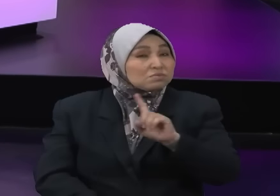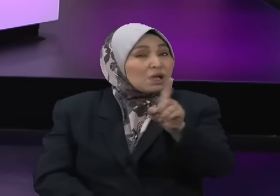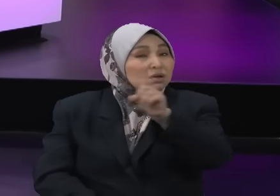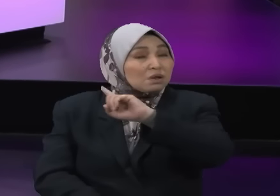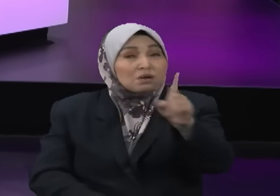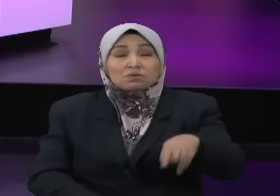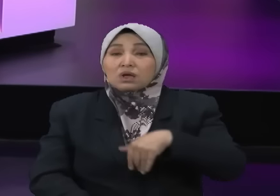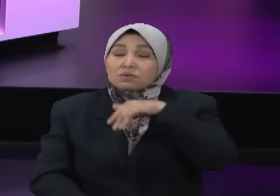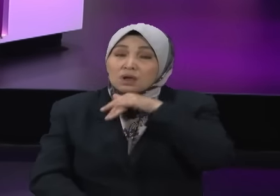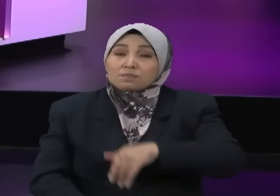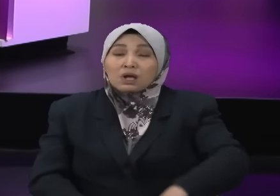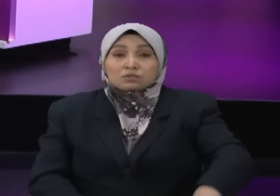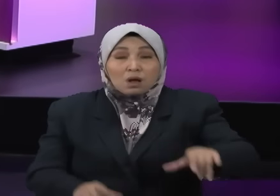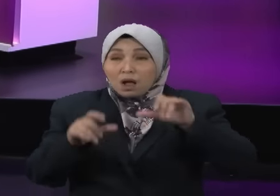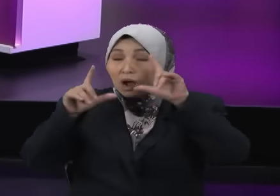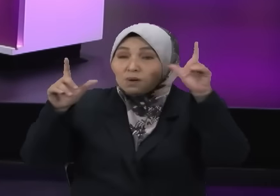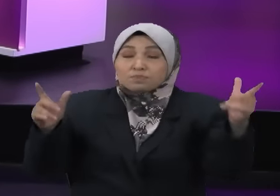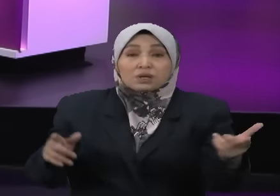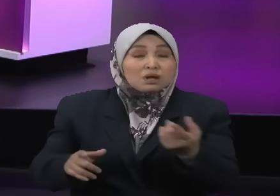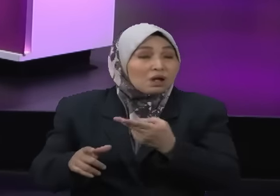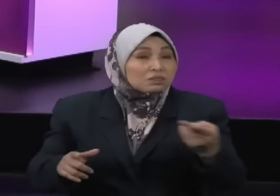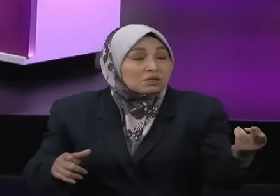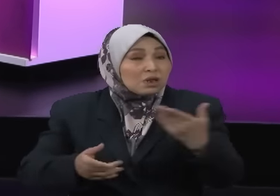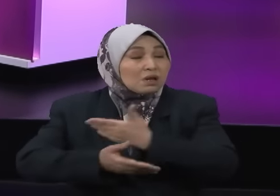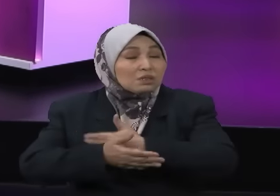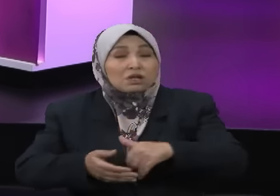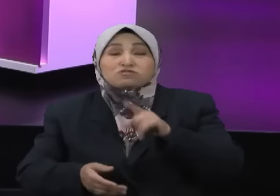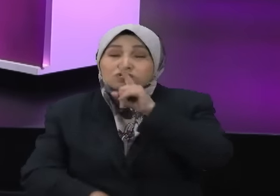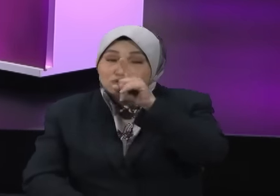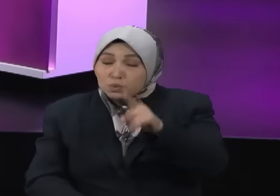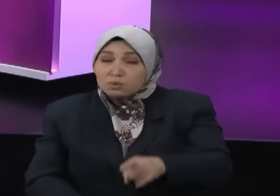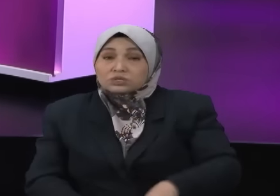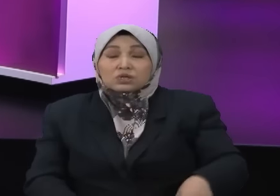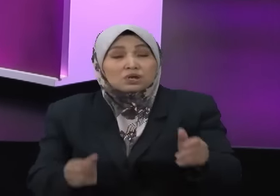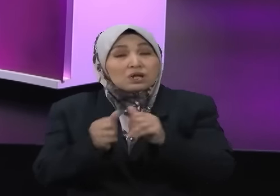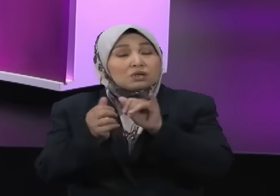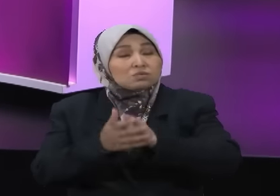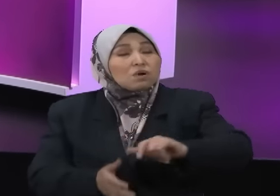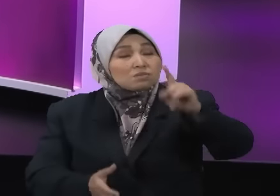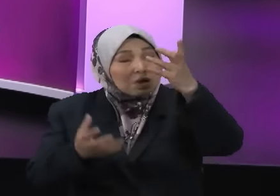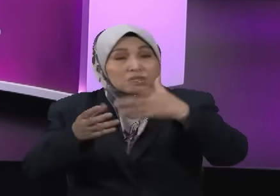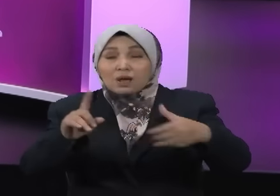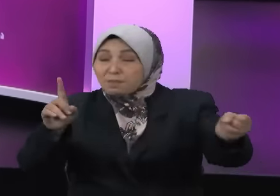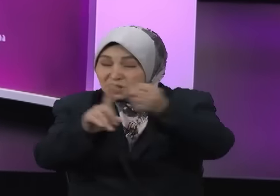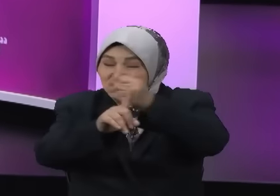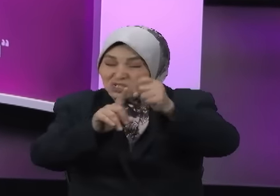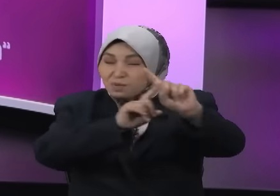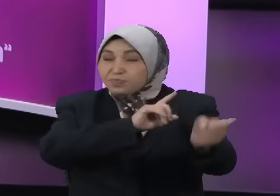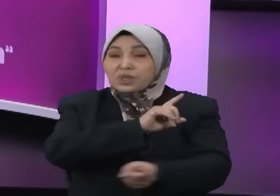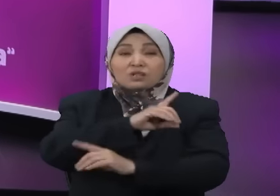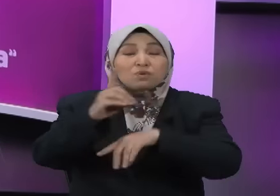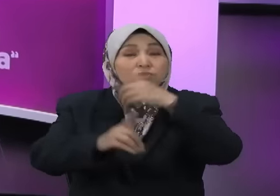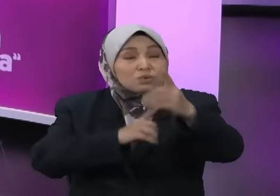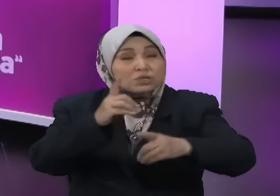wahai Muhammad kagum terhadap harta dan anak-anak mereka sesungguhnya dengan itu Allah hendak menyeksa mereka di dunia dan